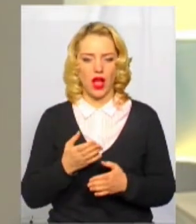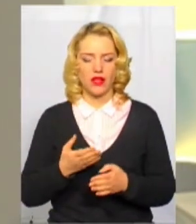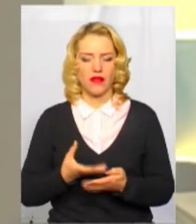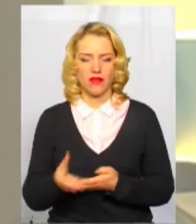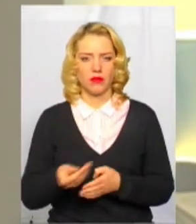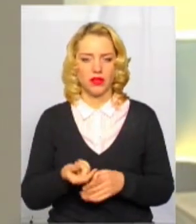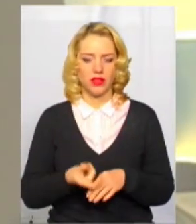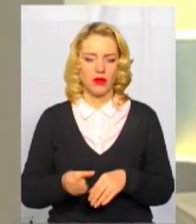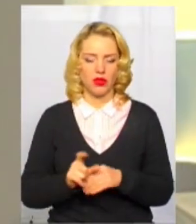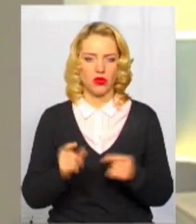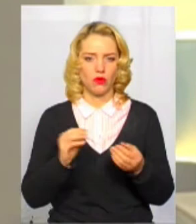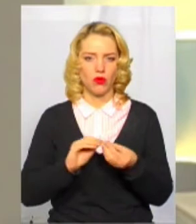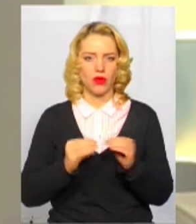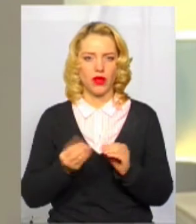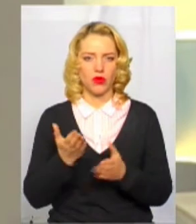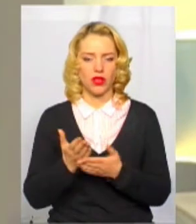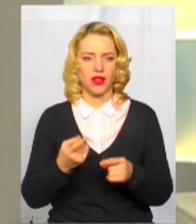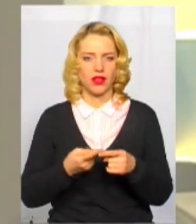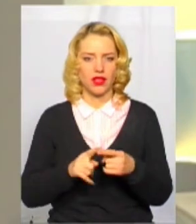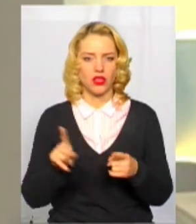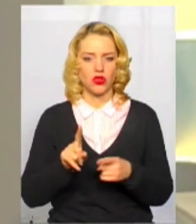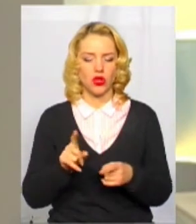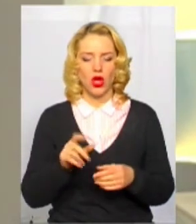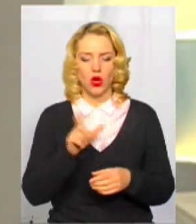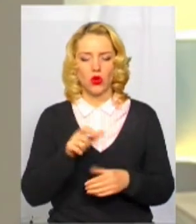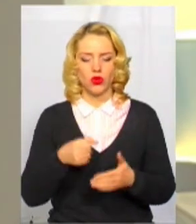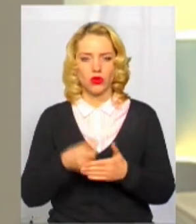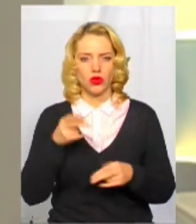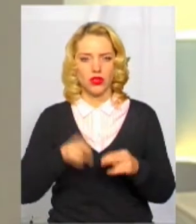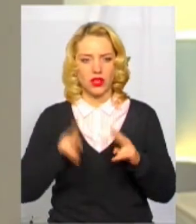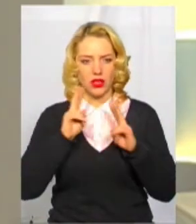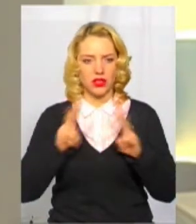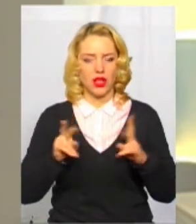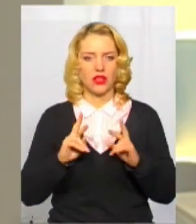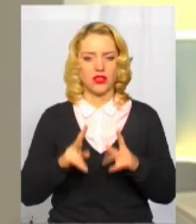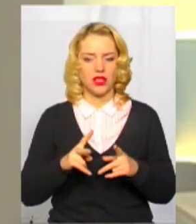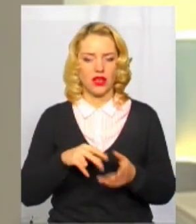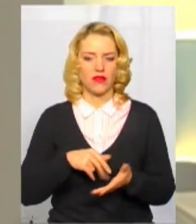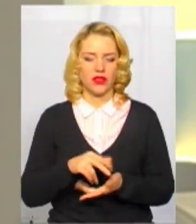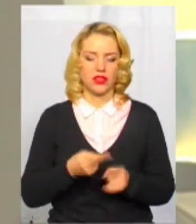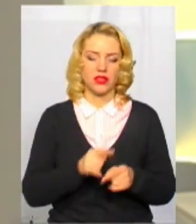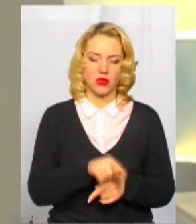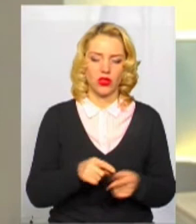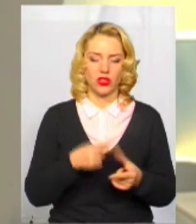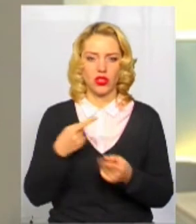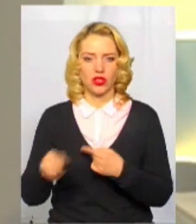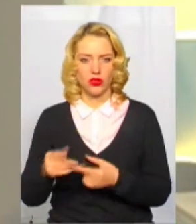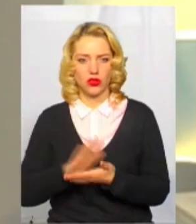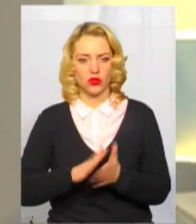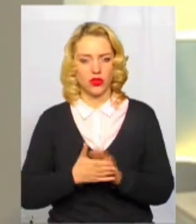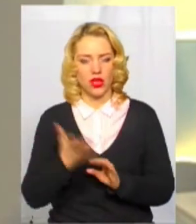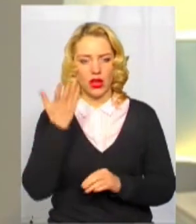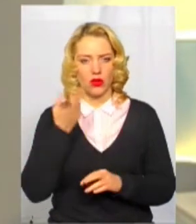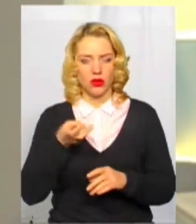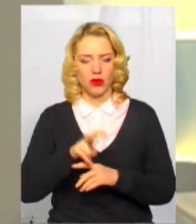І найбільшою проблемою є те, що люди до кінця не знають, що їм, як вийти в цю чи іншу ситуацію, коли